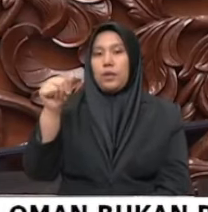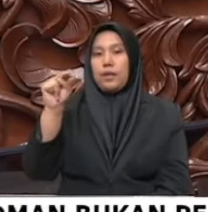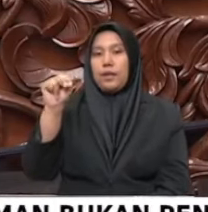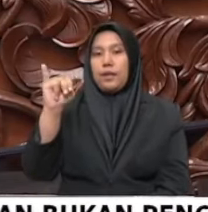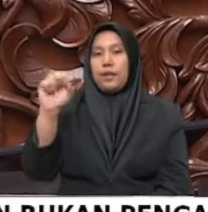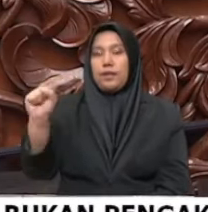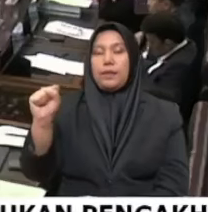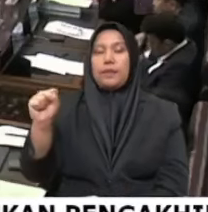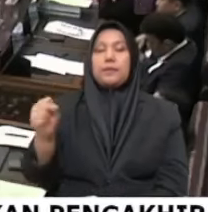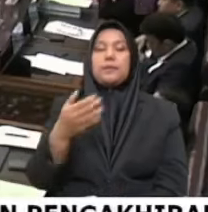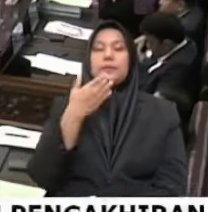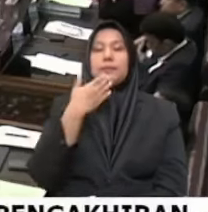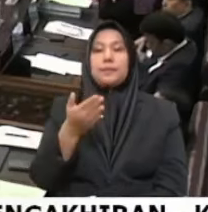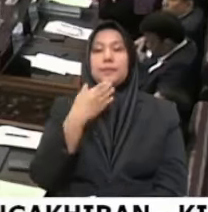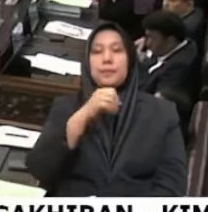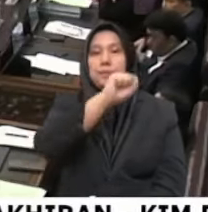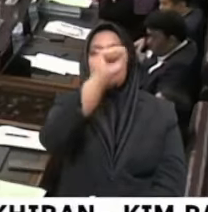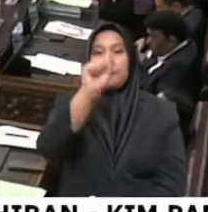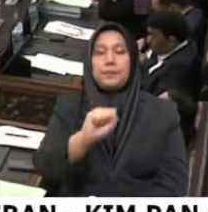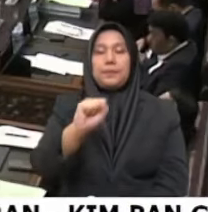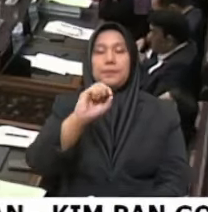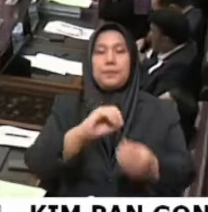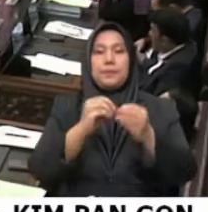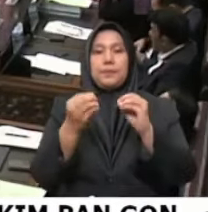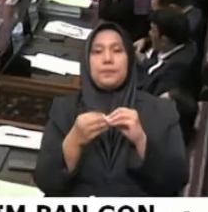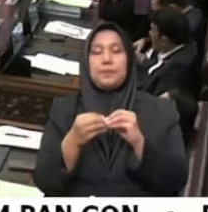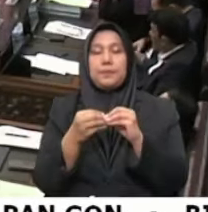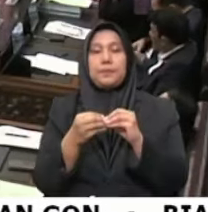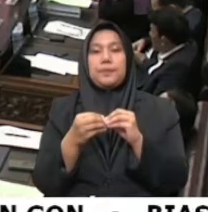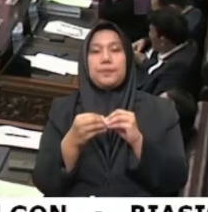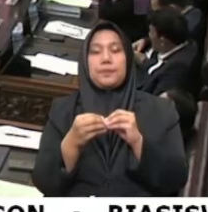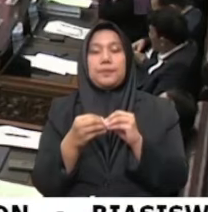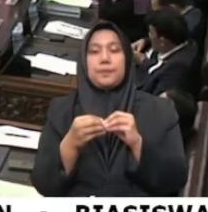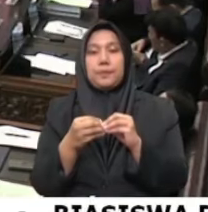Terima kasih Yang Berhormat. Soalan saya nombor